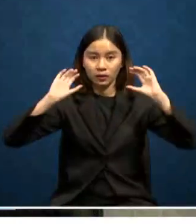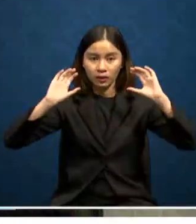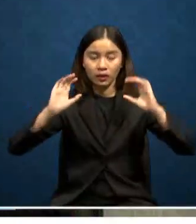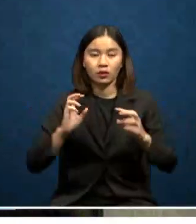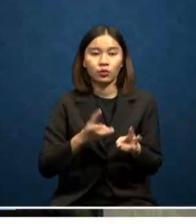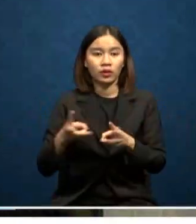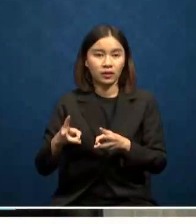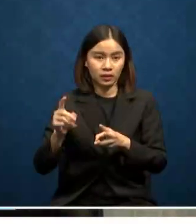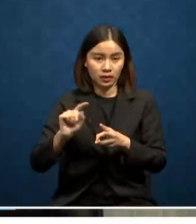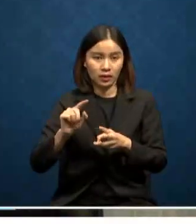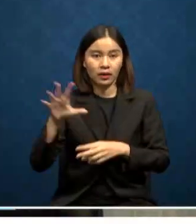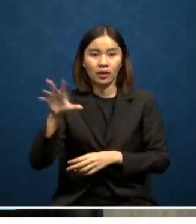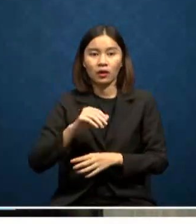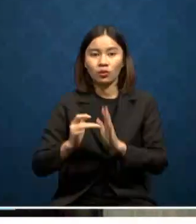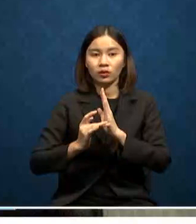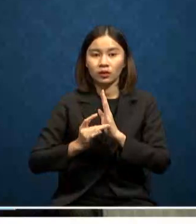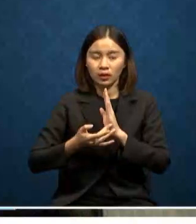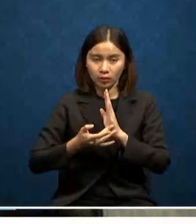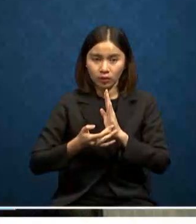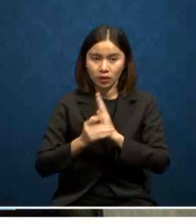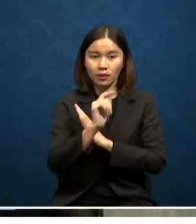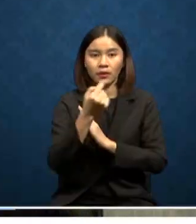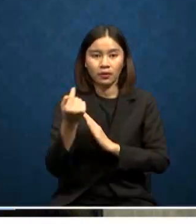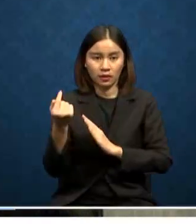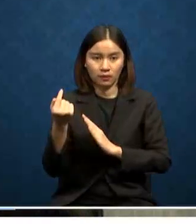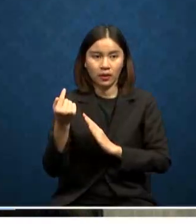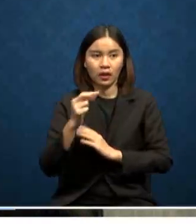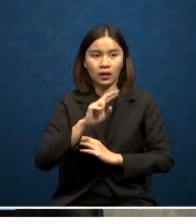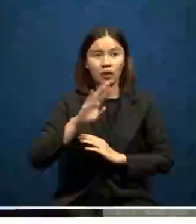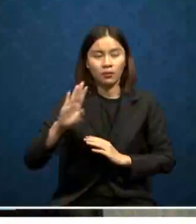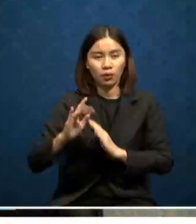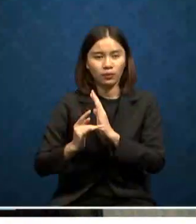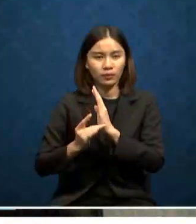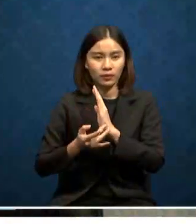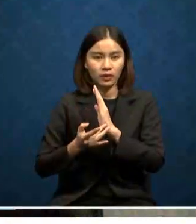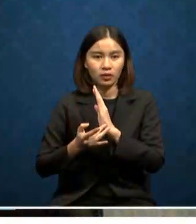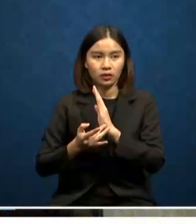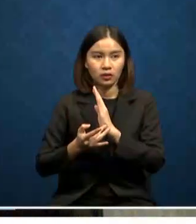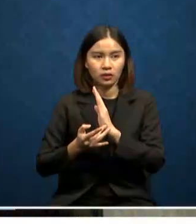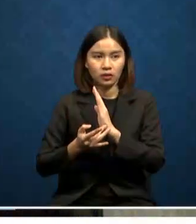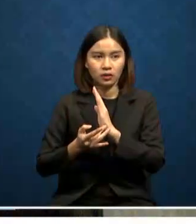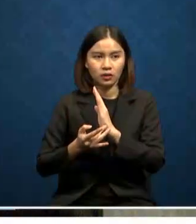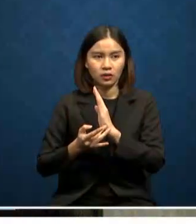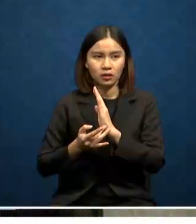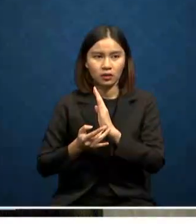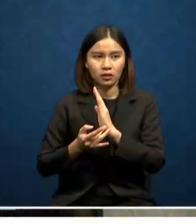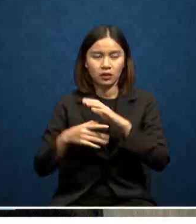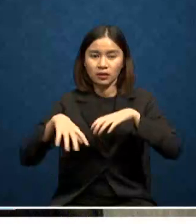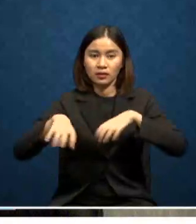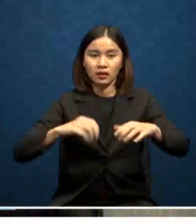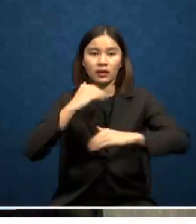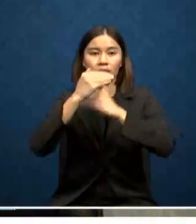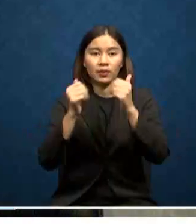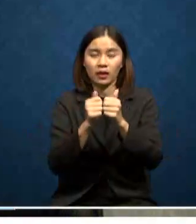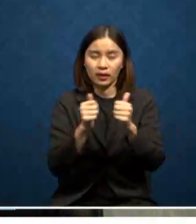ยการนำเทคโนโลยีระบบดิจิตอลจัดให้มันดีขึ้นนะครับ